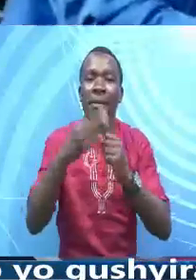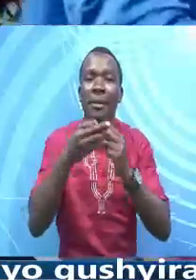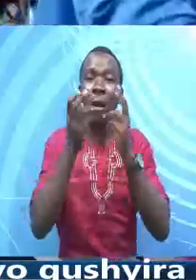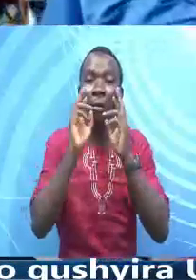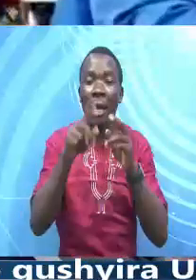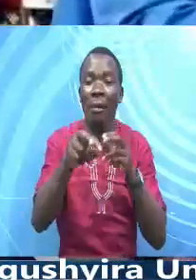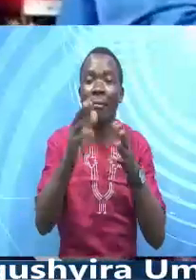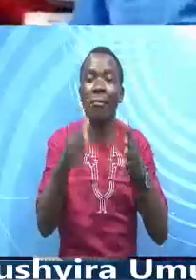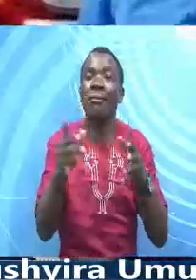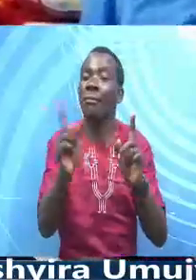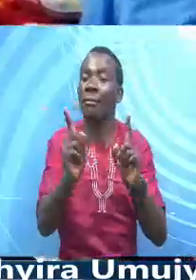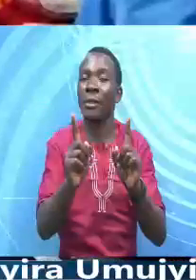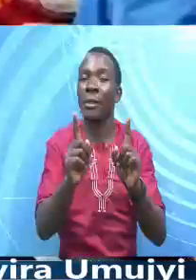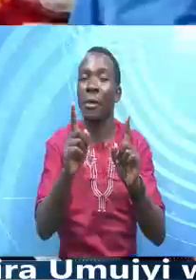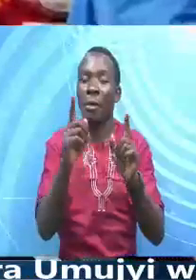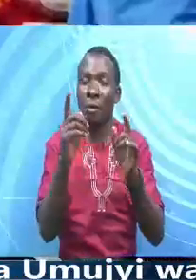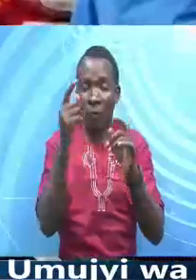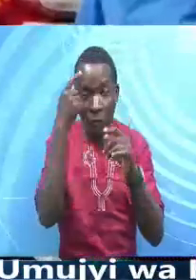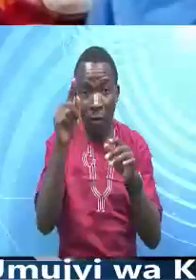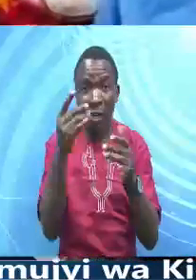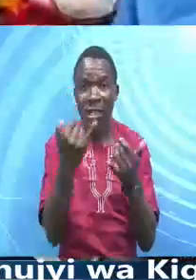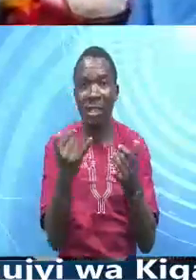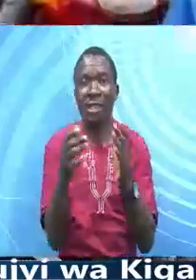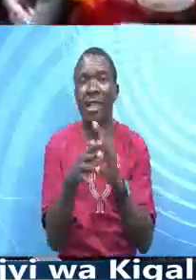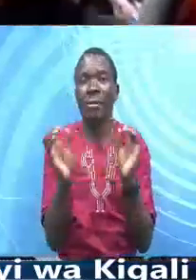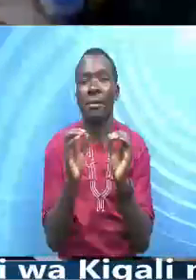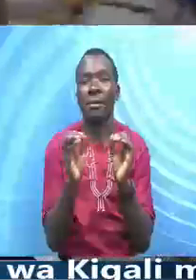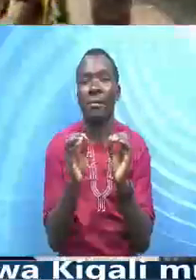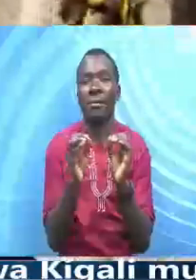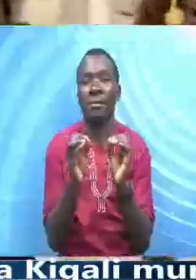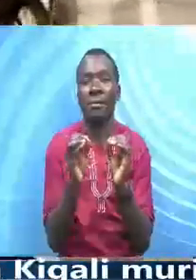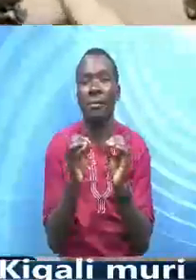Kuri twe ntacyo biri budutware n'ubundi. Urakoze cyane. Okay, sawa.